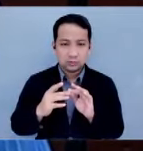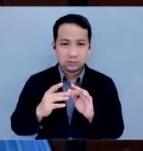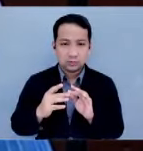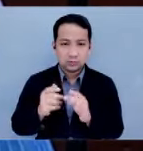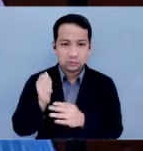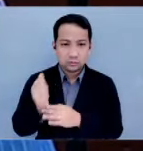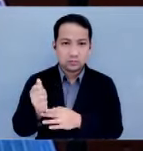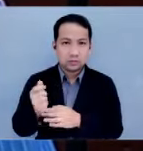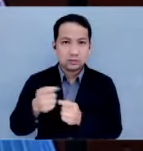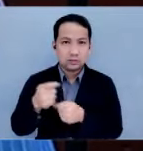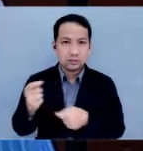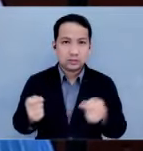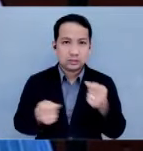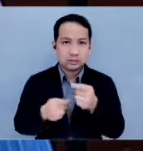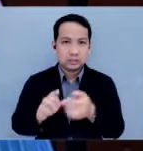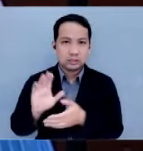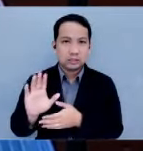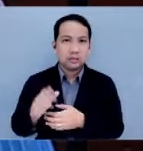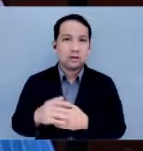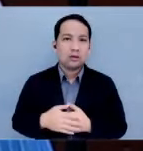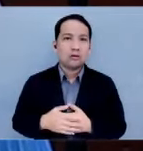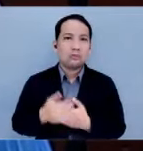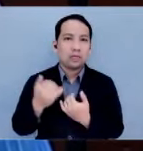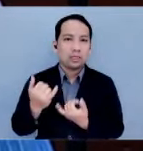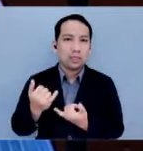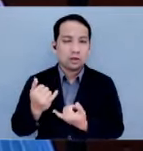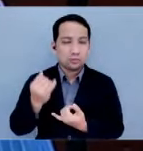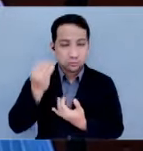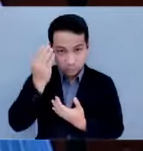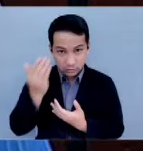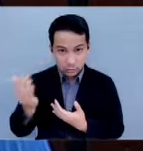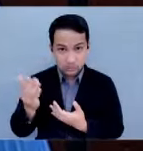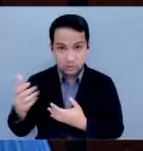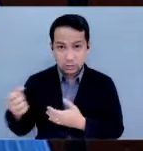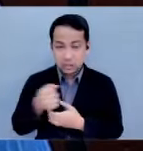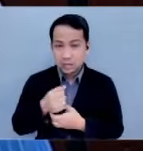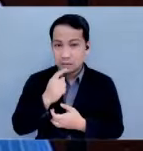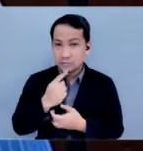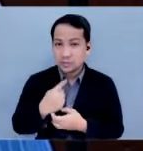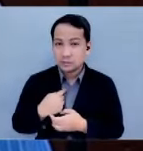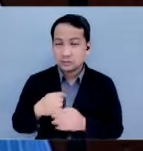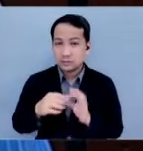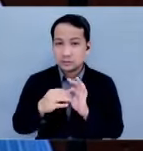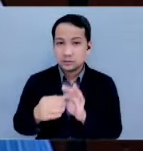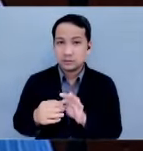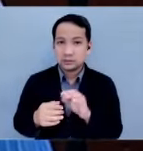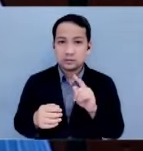transaksyon. But this time dahil nakakuha tayo ng test buy,